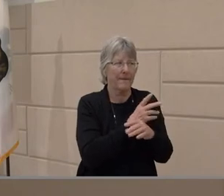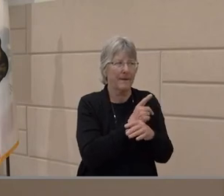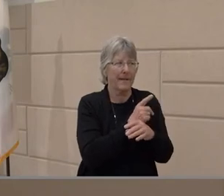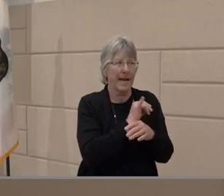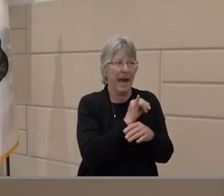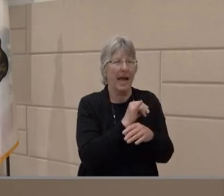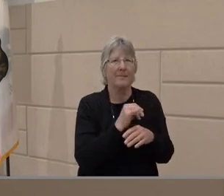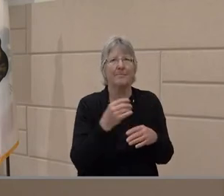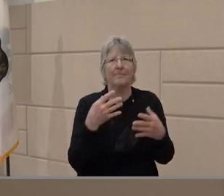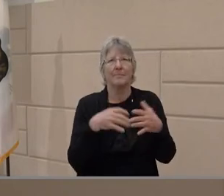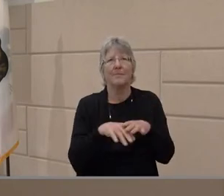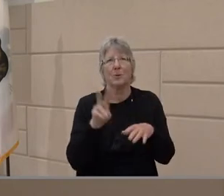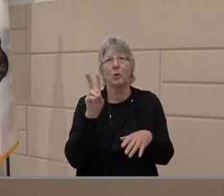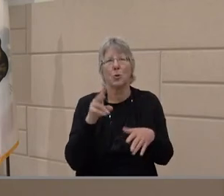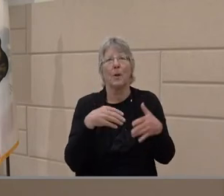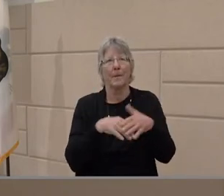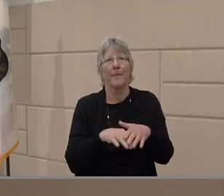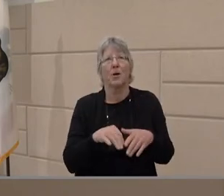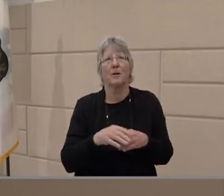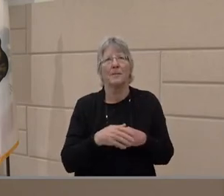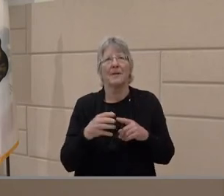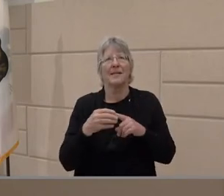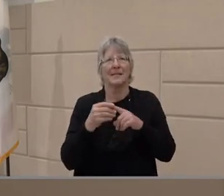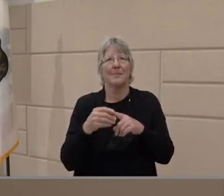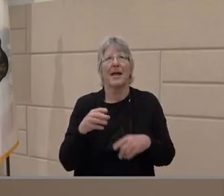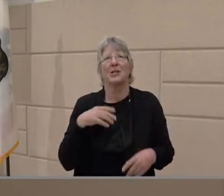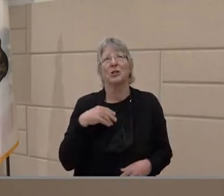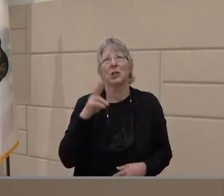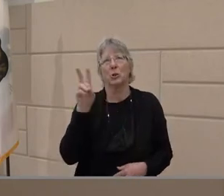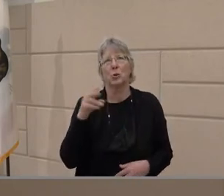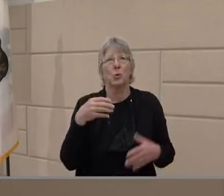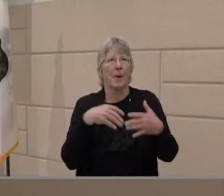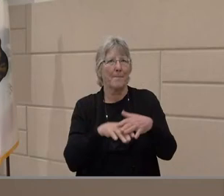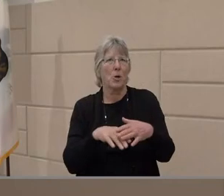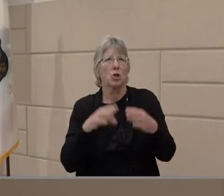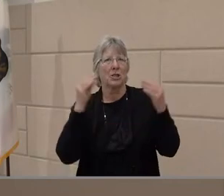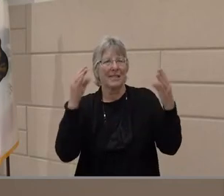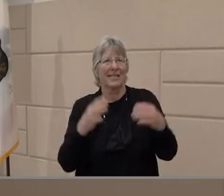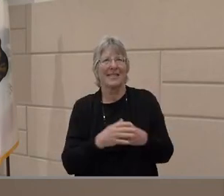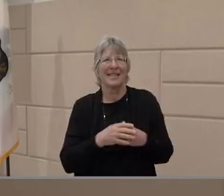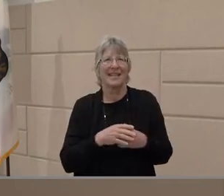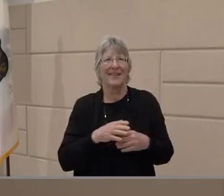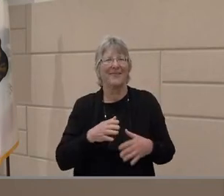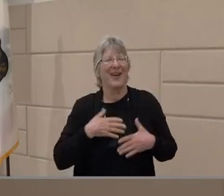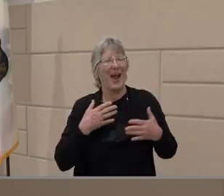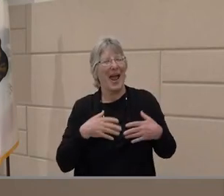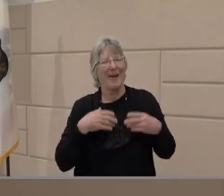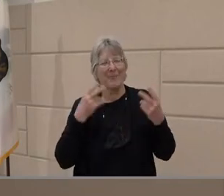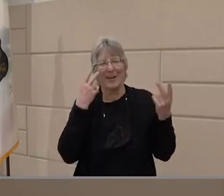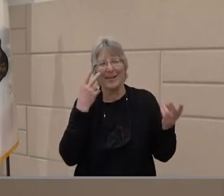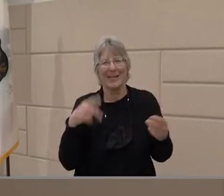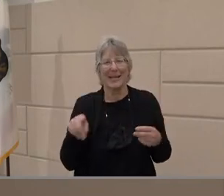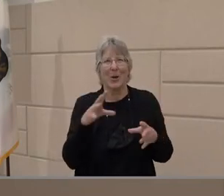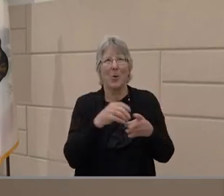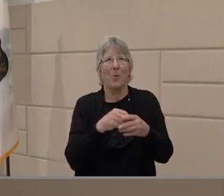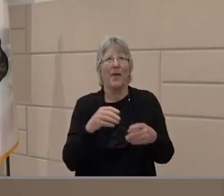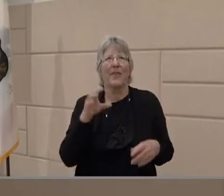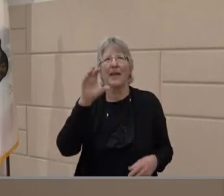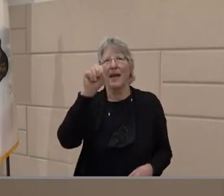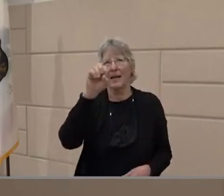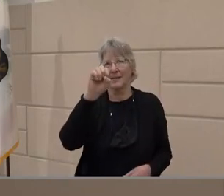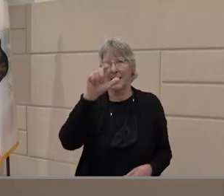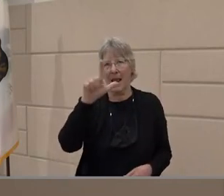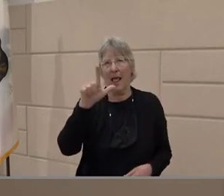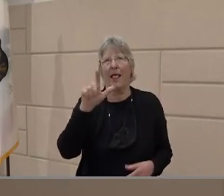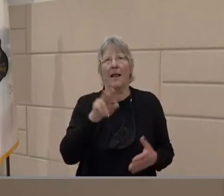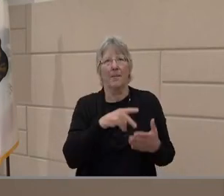នវិញហើយសិស្សពាក់កណ្ដាលទៀតរៀននៅតាមផ្ទះទាំងស្រុងជាពីរភាសាគាត់មានការអស់សប្បាយណាស់ដោយឃើ